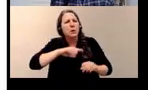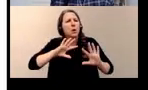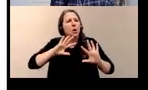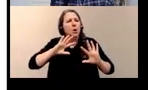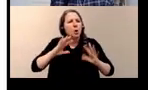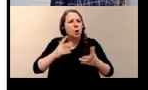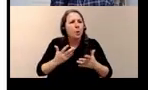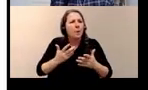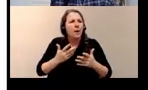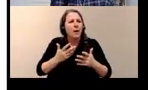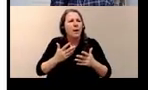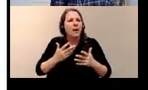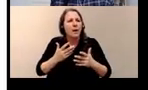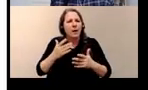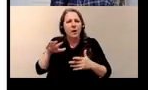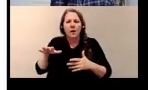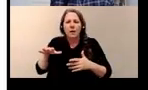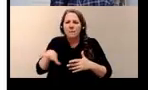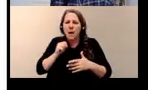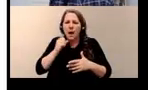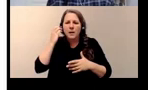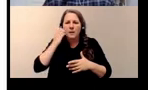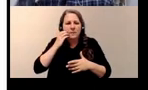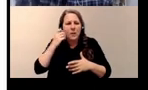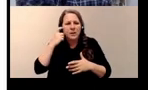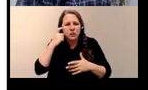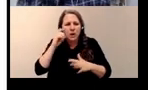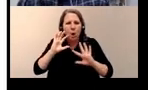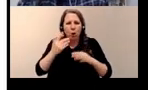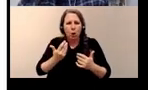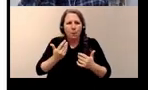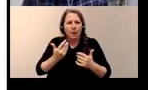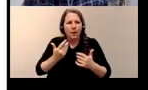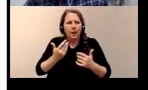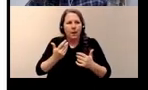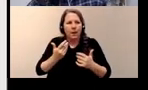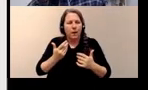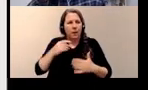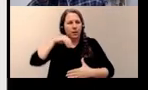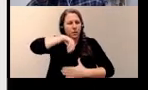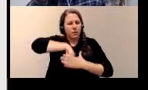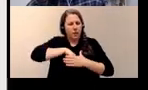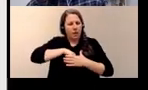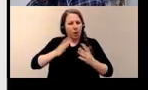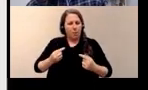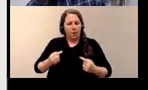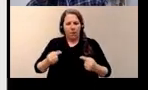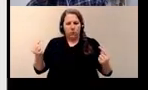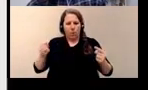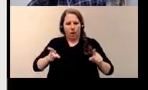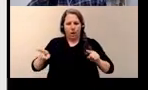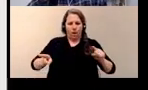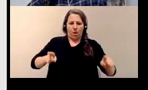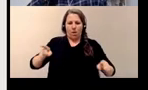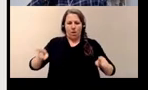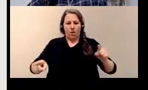lambda de smartphones, comment ils vivent ou elles vivent cette injonction paradoxale. Et notamment, alors une